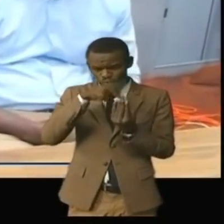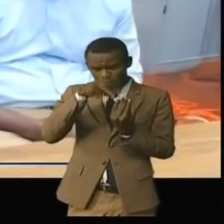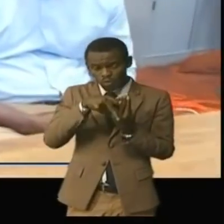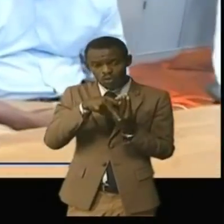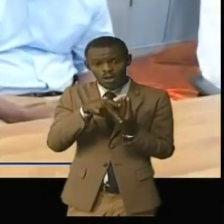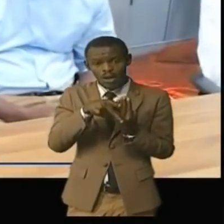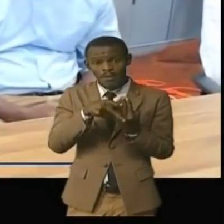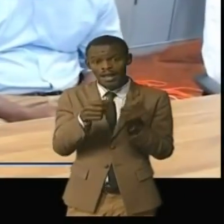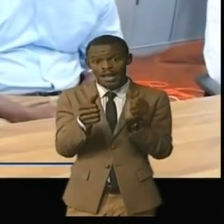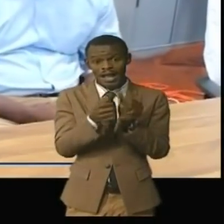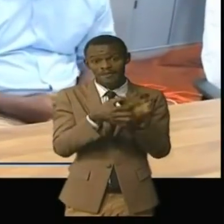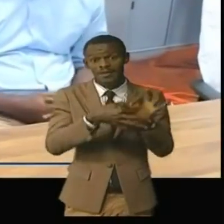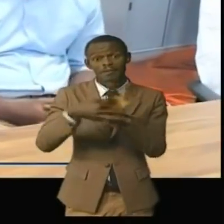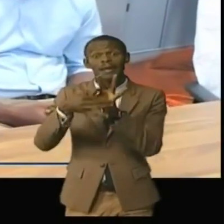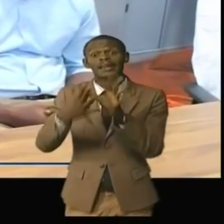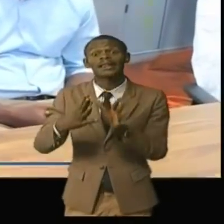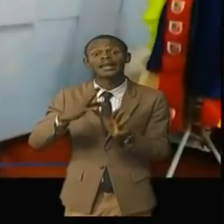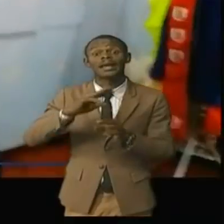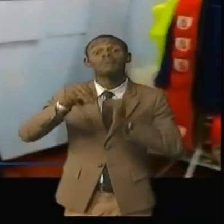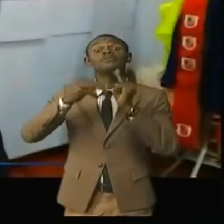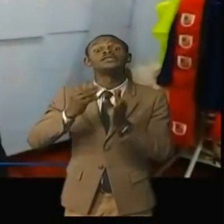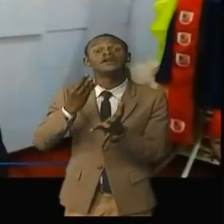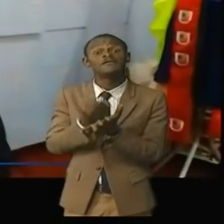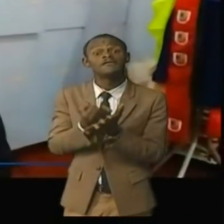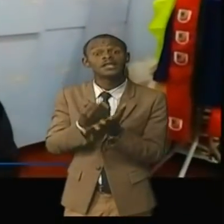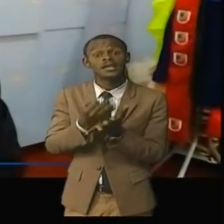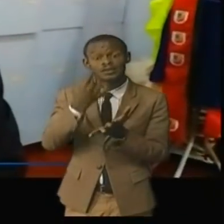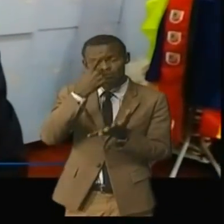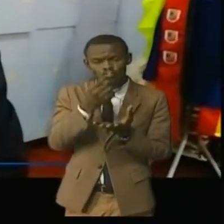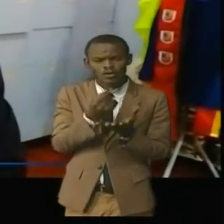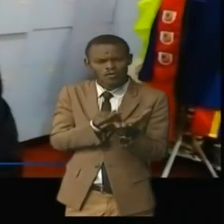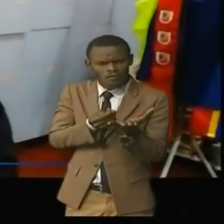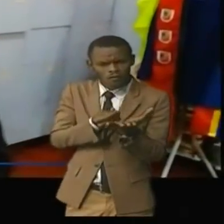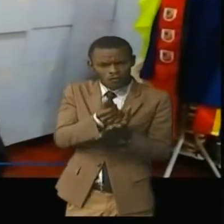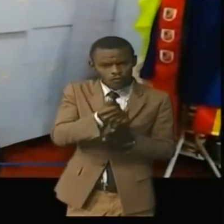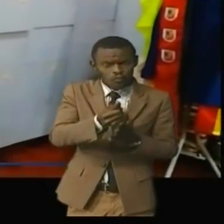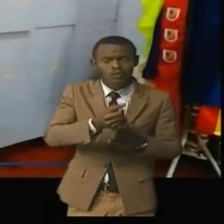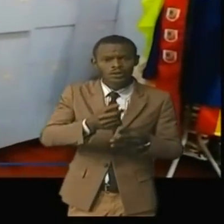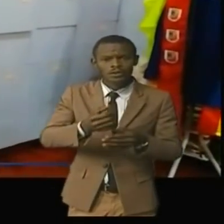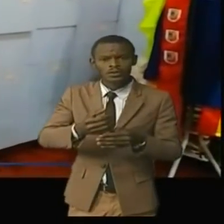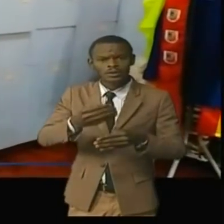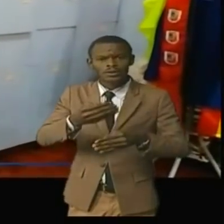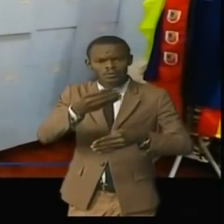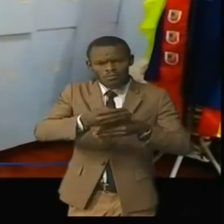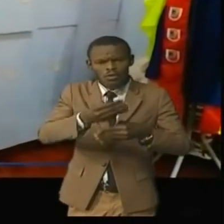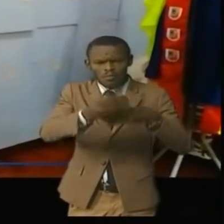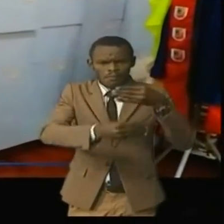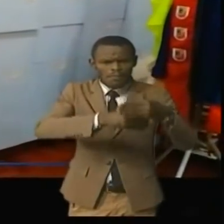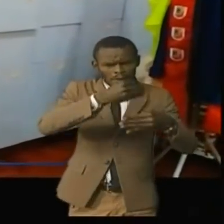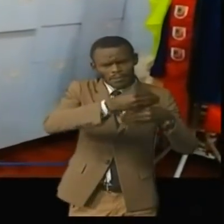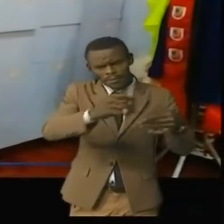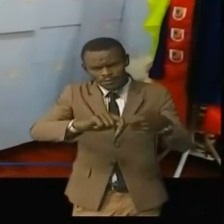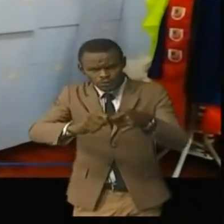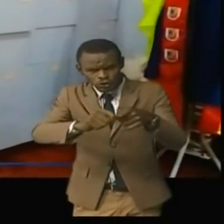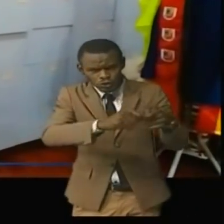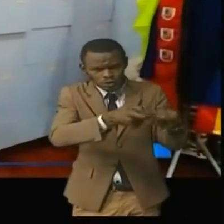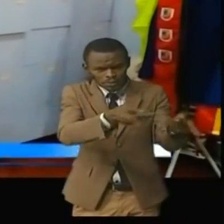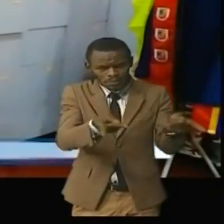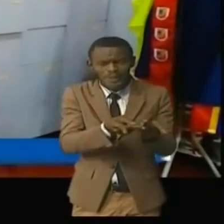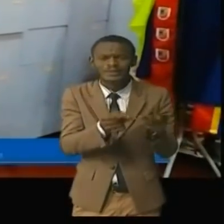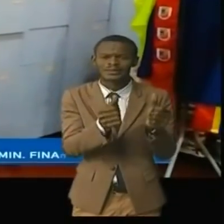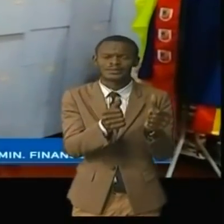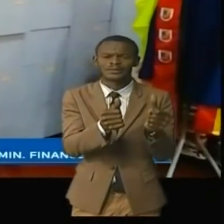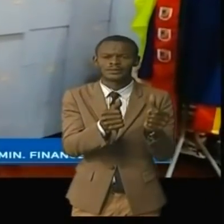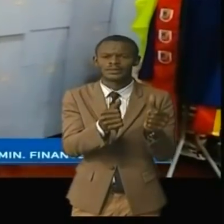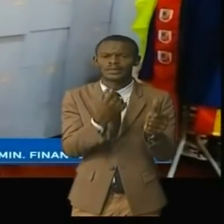Finances, revient sur quelques détails. Son Excellence le ministre des Finances a obtenu la réhabilitation du complexe de